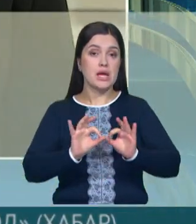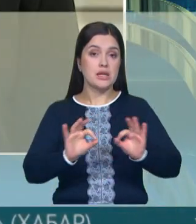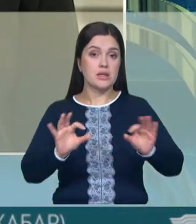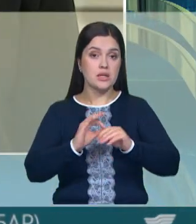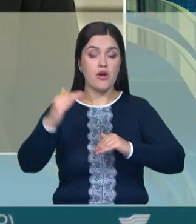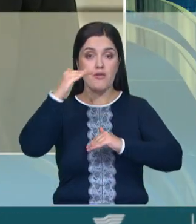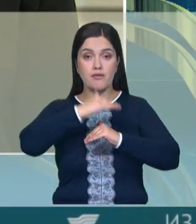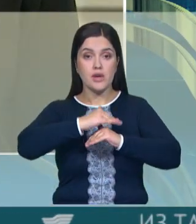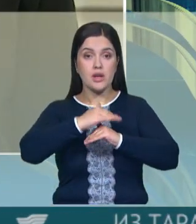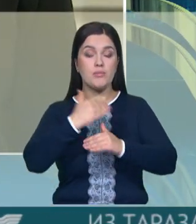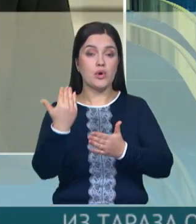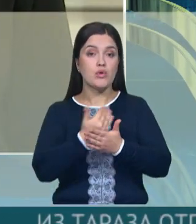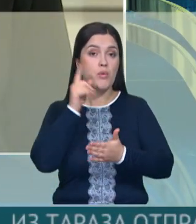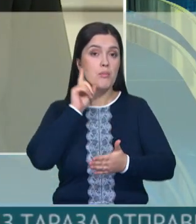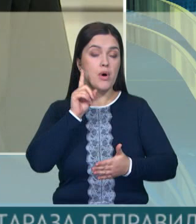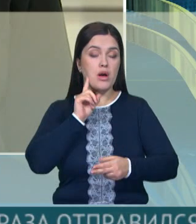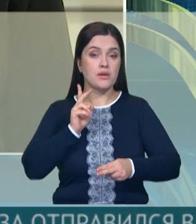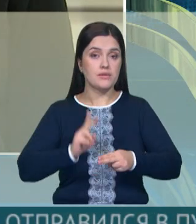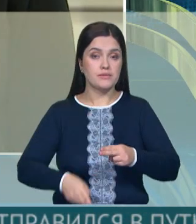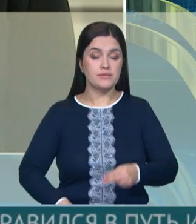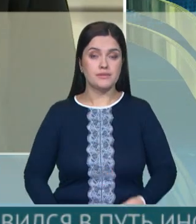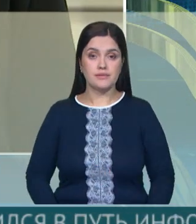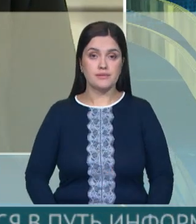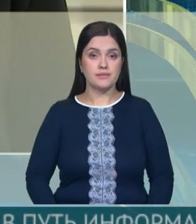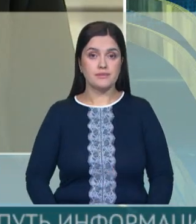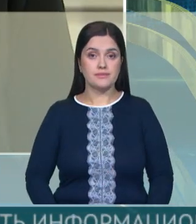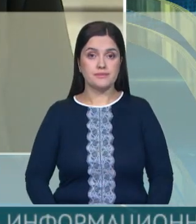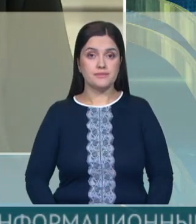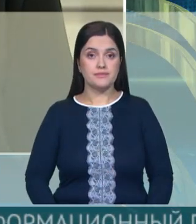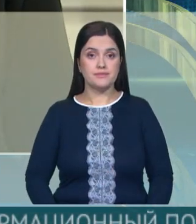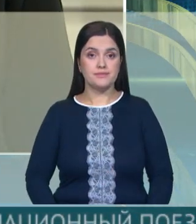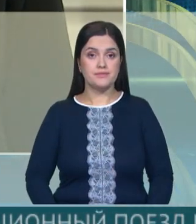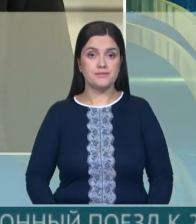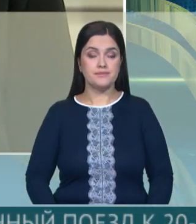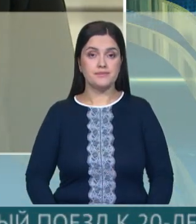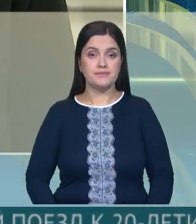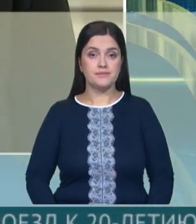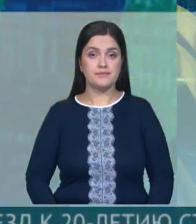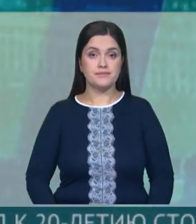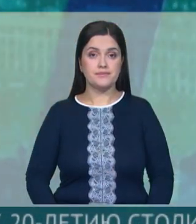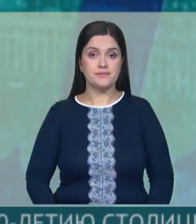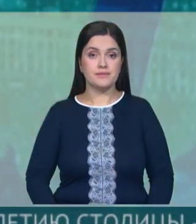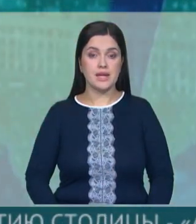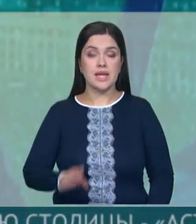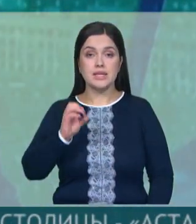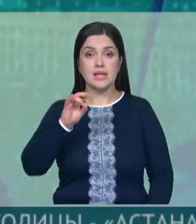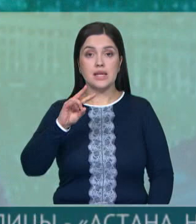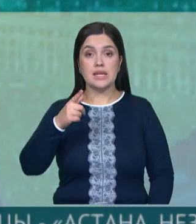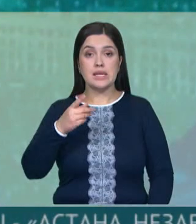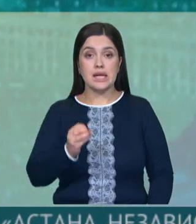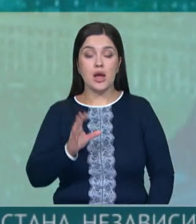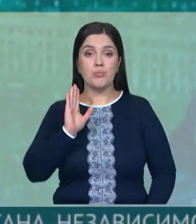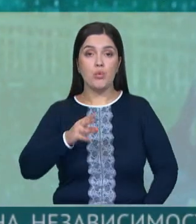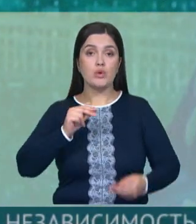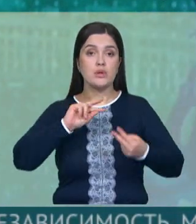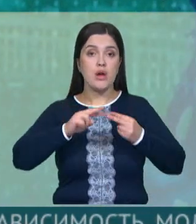вечернем выпуске новостей. У меня к этому часу все. Салтанат. Спасибо, Ирина. Мы продолжаем выпуск. Тенге сохранит